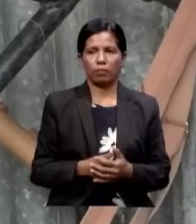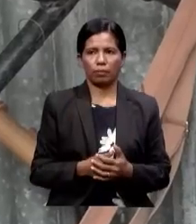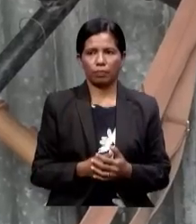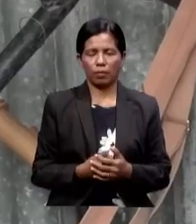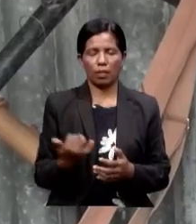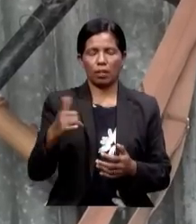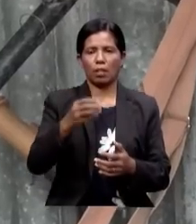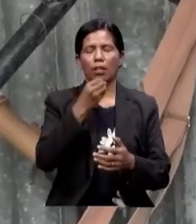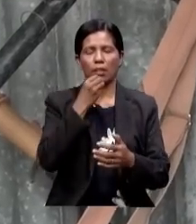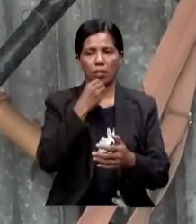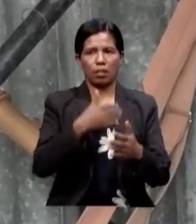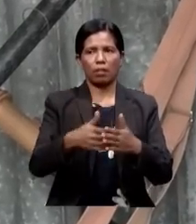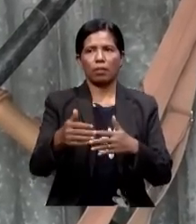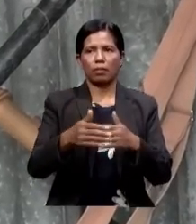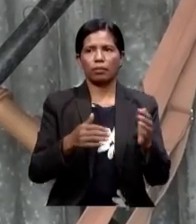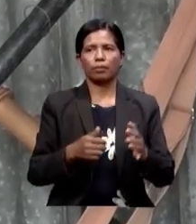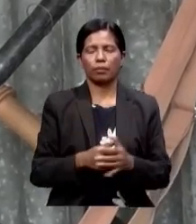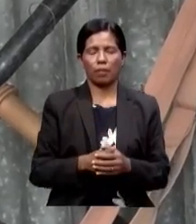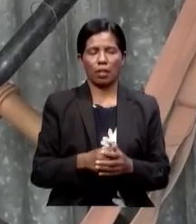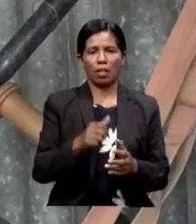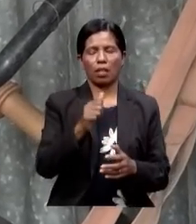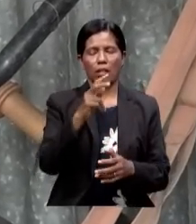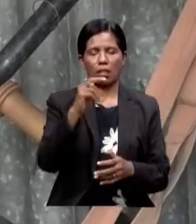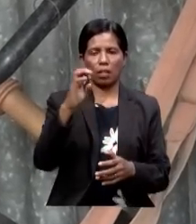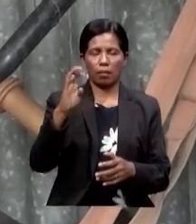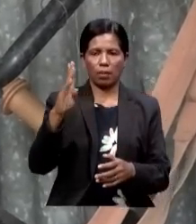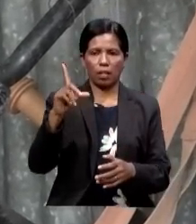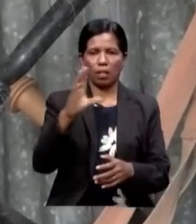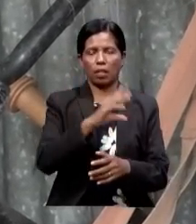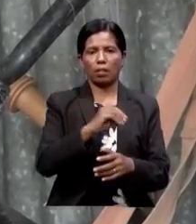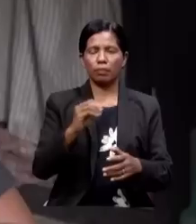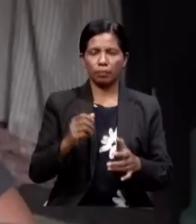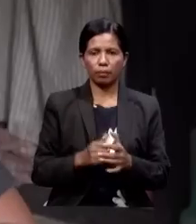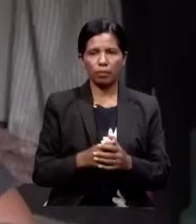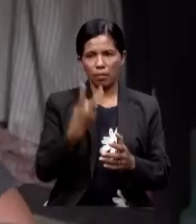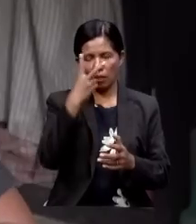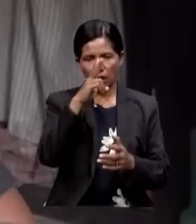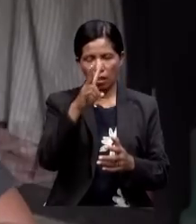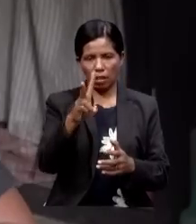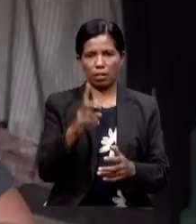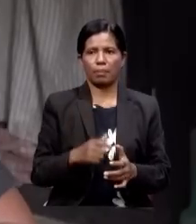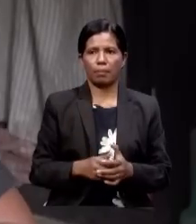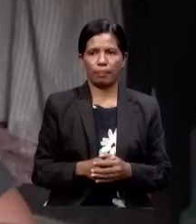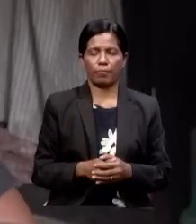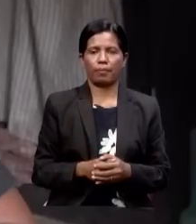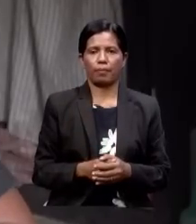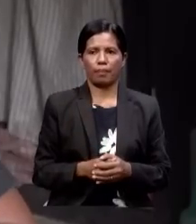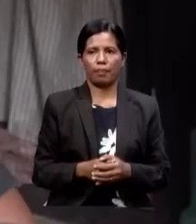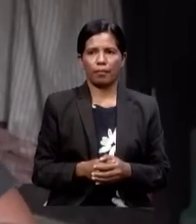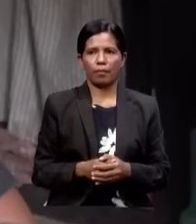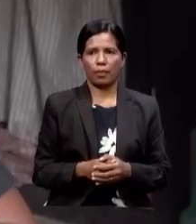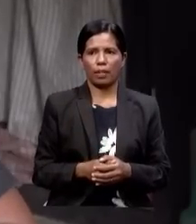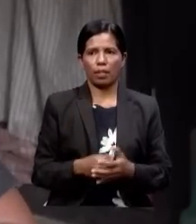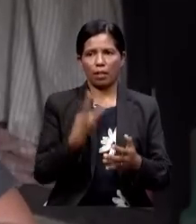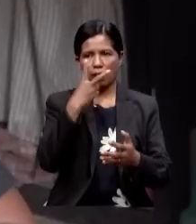senar rahan deh. Anak bela reberu suaris. Nah kalau pun ini hari dia si reba bea bahasa